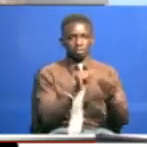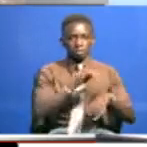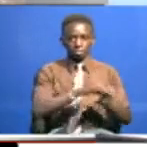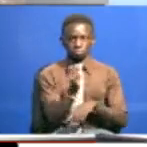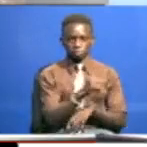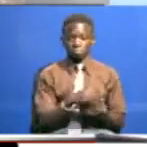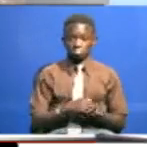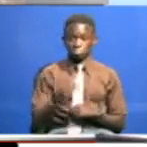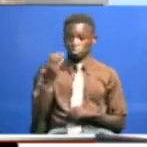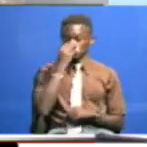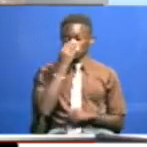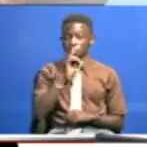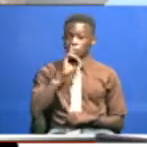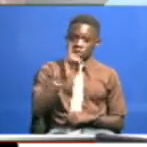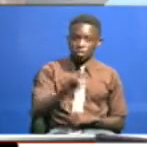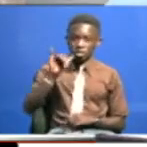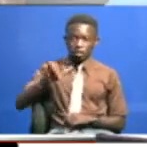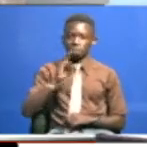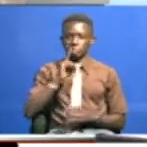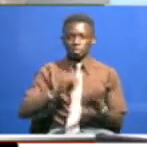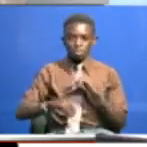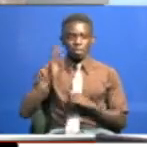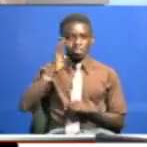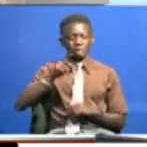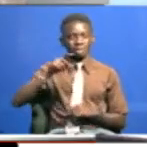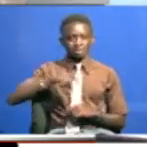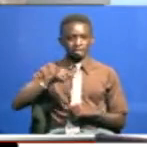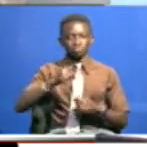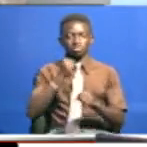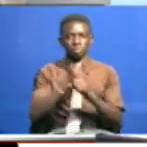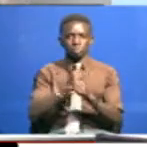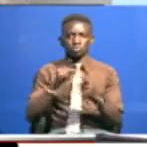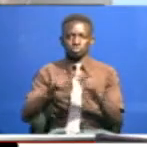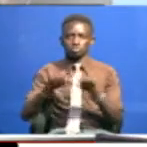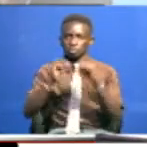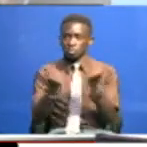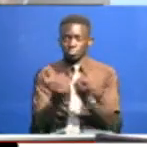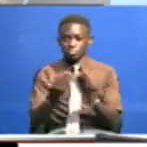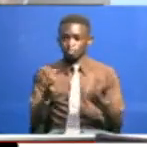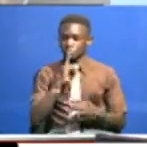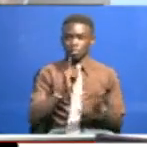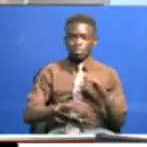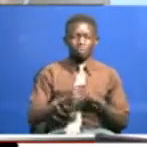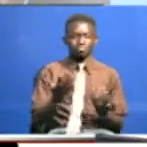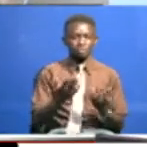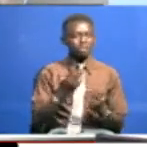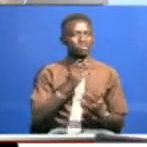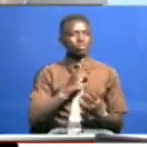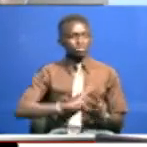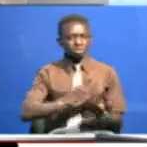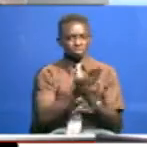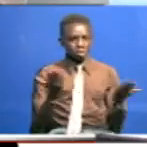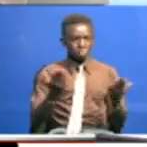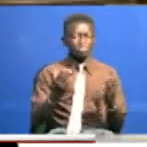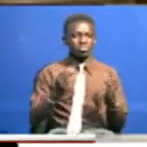na kuwawezesha kutangamana na jamii. Rais alisema haya kwenye kongamano kuhusu maslahi ya kijamii iliyoandaliwa jijini Nairobi.